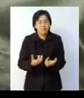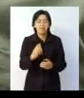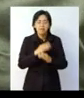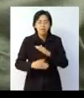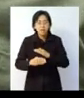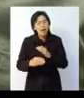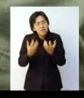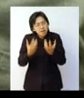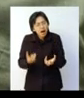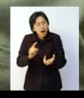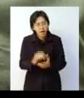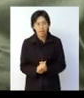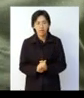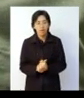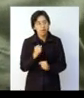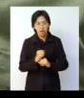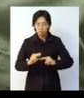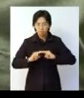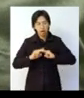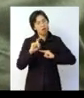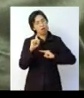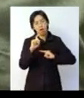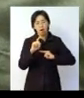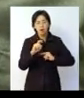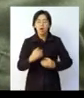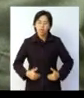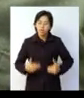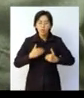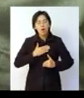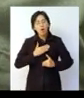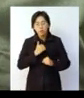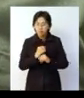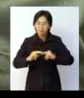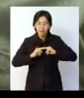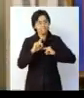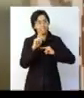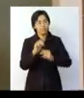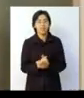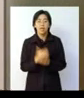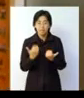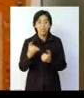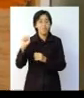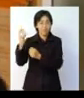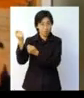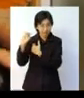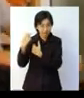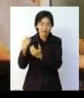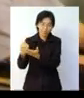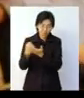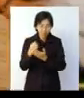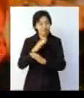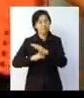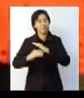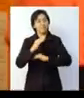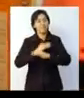นึ่งพิการมากนะครับมากแค่ไหนมากจนไม่สามารถช่วยตัวเองได้ในกิจวัตรประจำวันคือตรงนี้เป็นสวัสดิการนะครับ